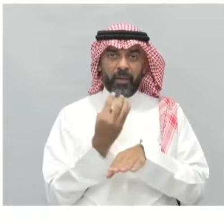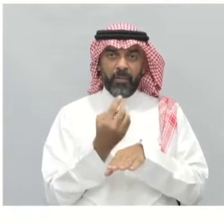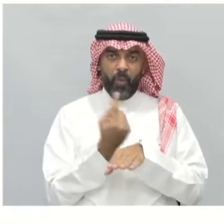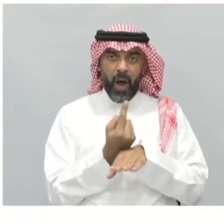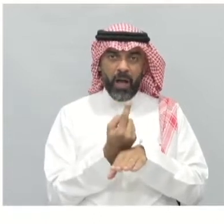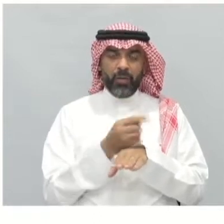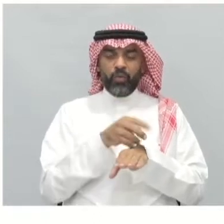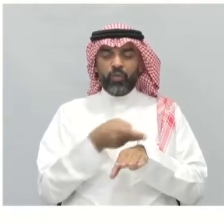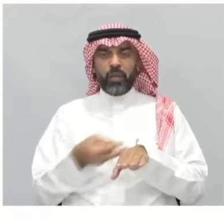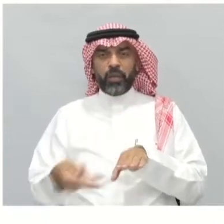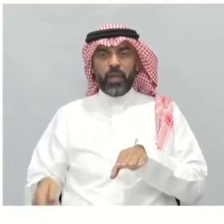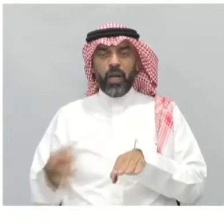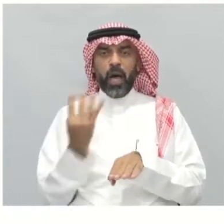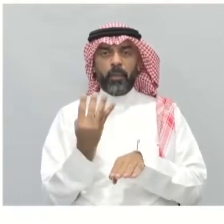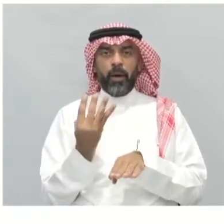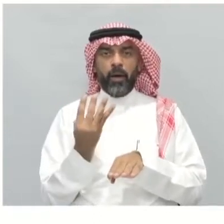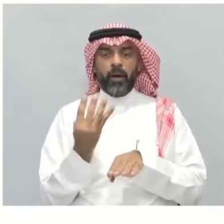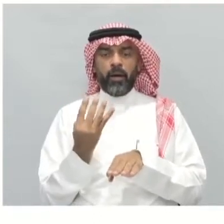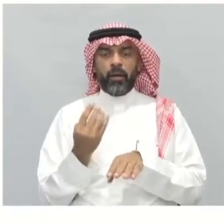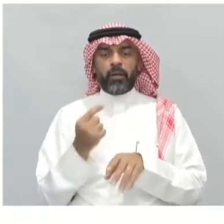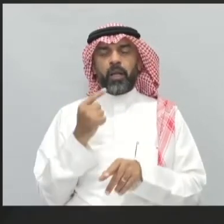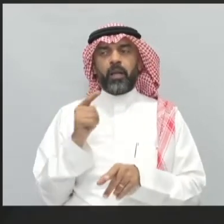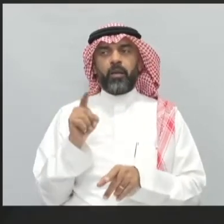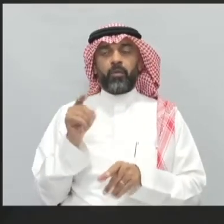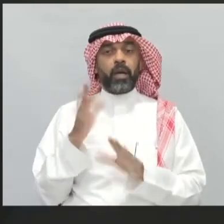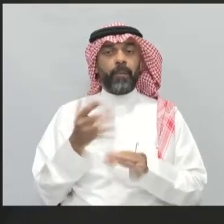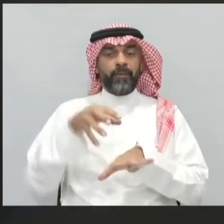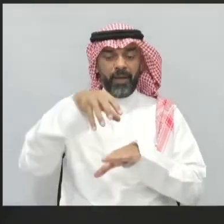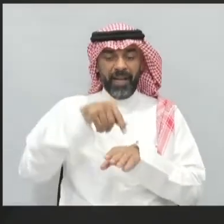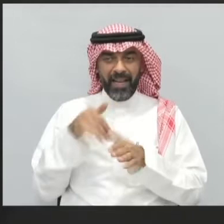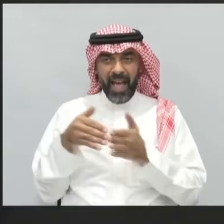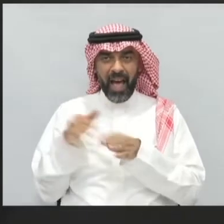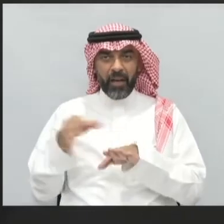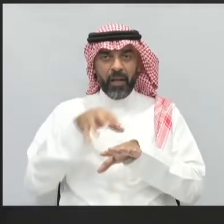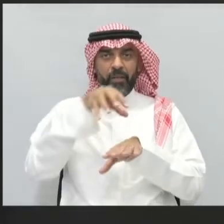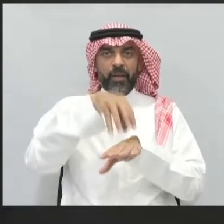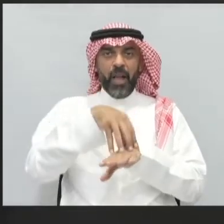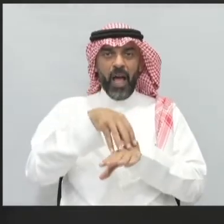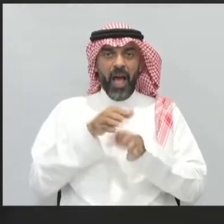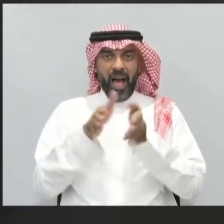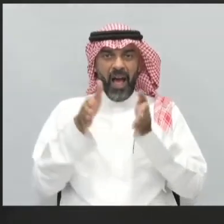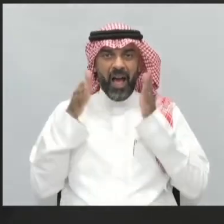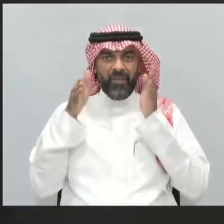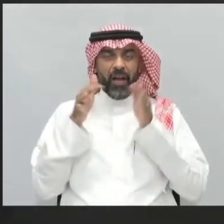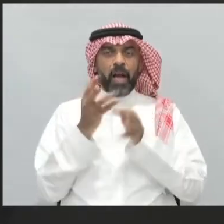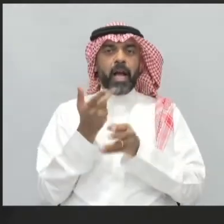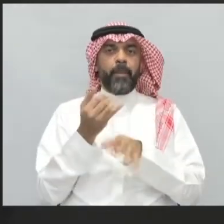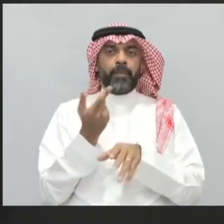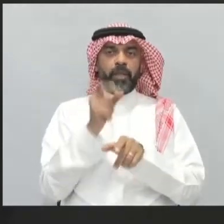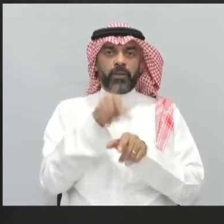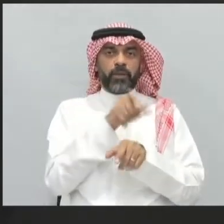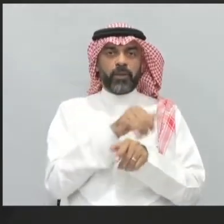كم شخص اصبح في الحافله لاحظ المعطيات اللي في المساله كثيره ومتداخله محطه اولى محطه ثانيه